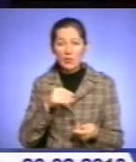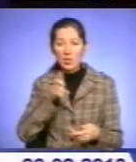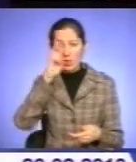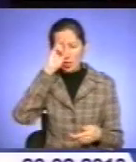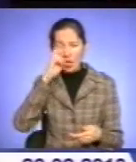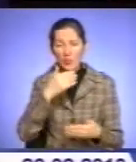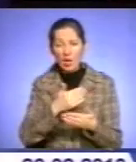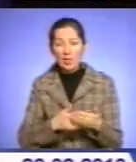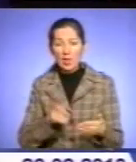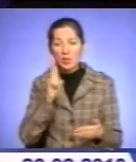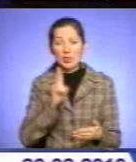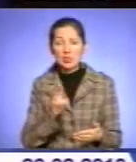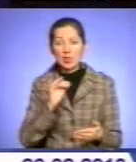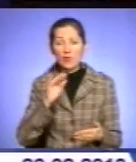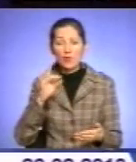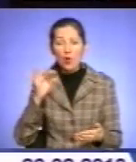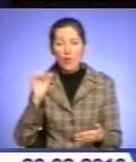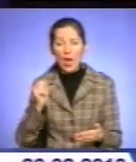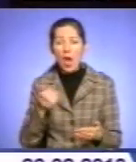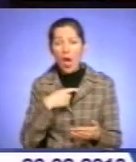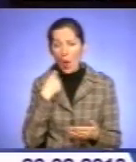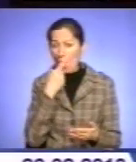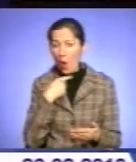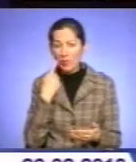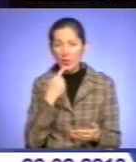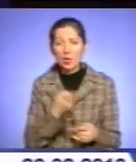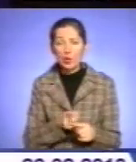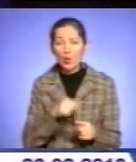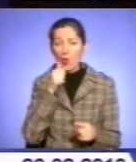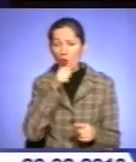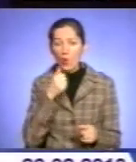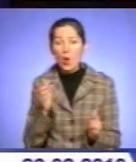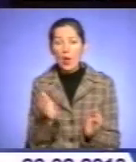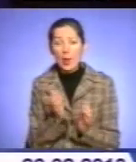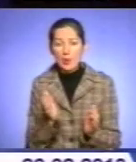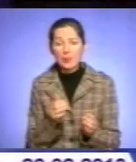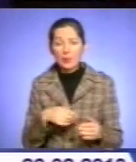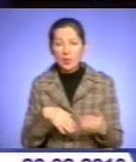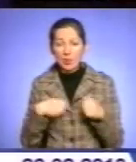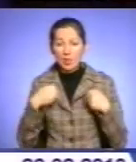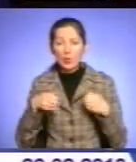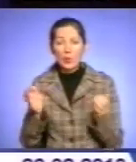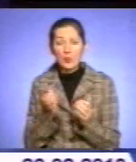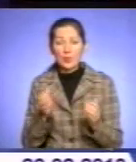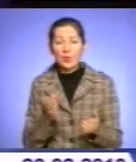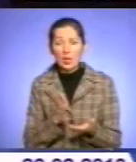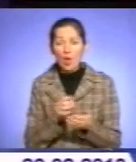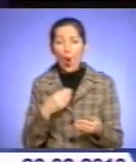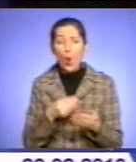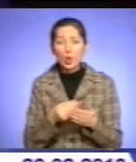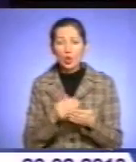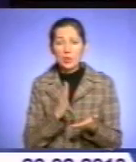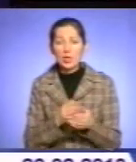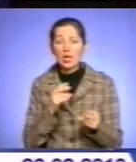цифрове мовлення. Цього року комітет намагатиметься зберегти тенденції, попри те, що у кошторисі передбачено чверть необхідних коштів